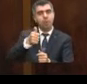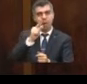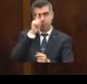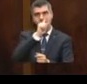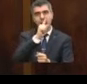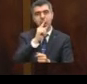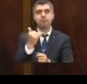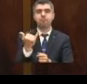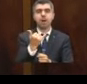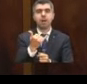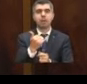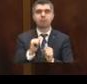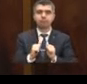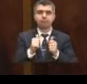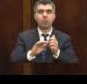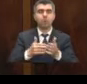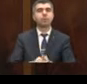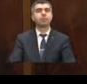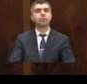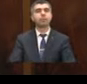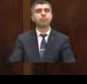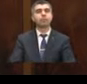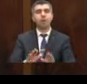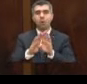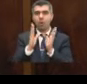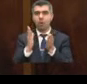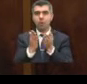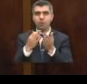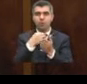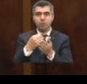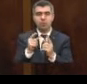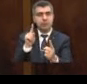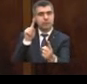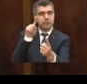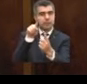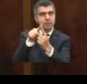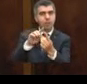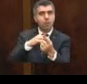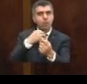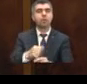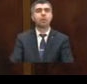وهنا نلخص ملاحظاتنا لهذا الاستهداف الممنهج والمتكرر